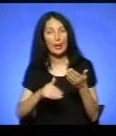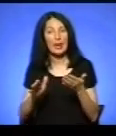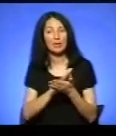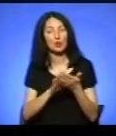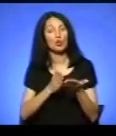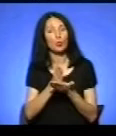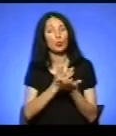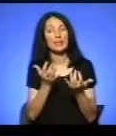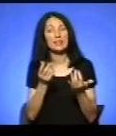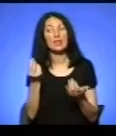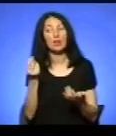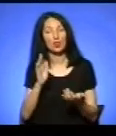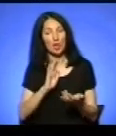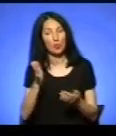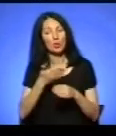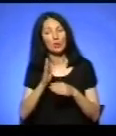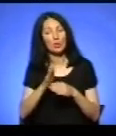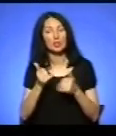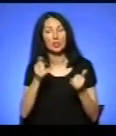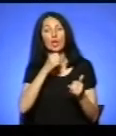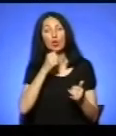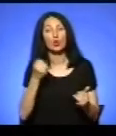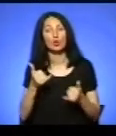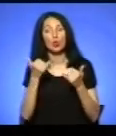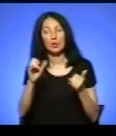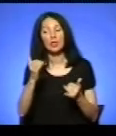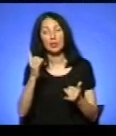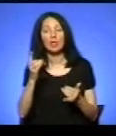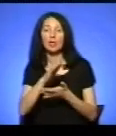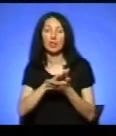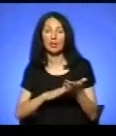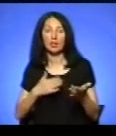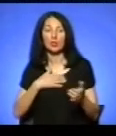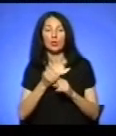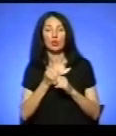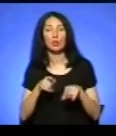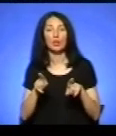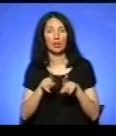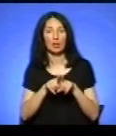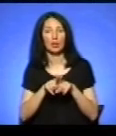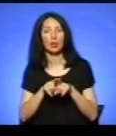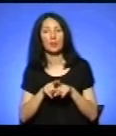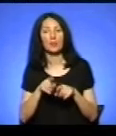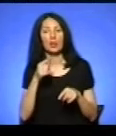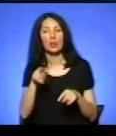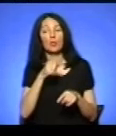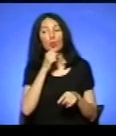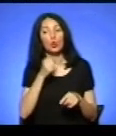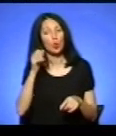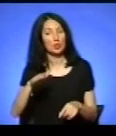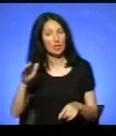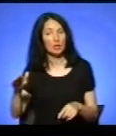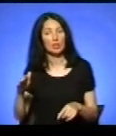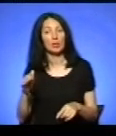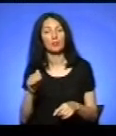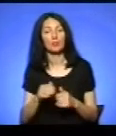будуть виділятися на дорослого, на дитину і так би мовити далі. От ми зробили таку інфографіку, там бачите і дорослі, і малюки,